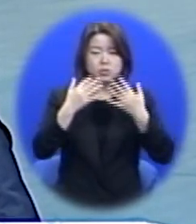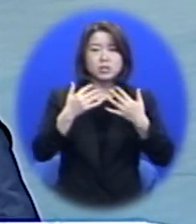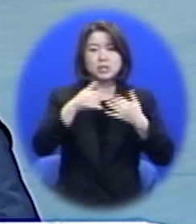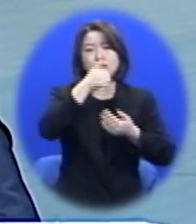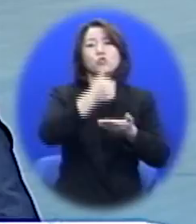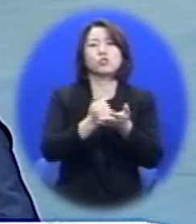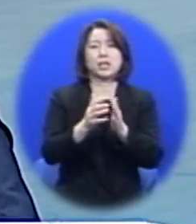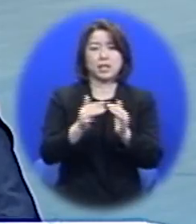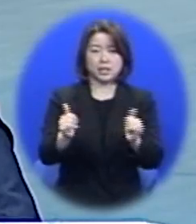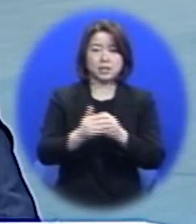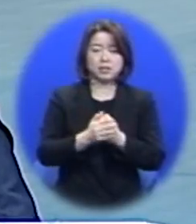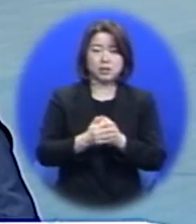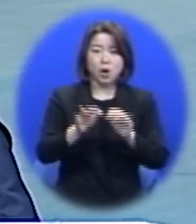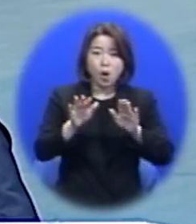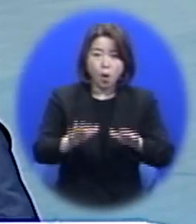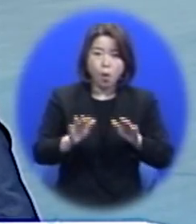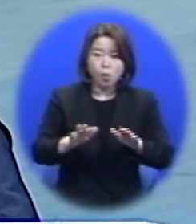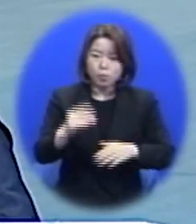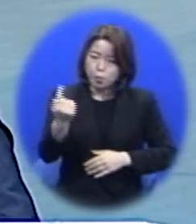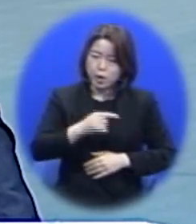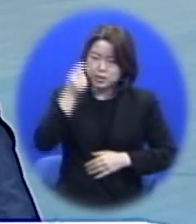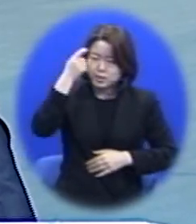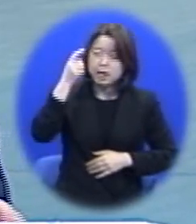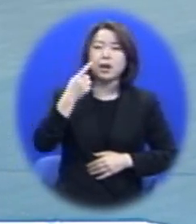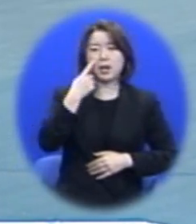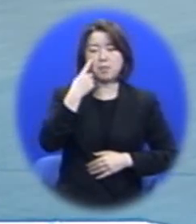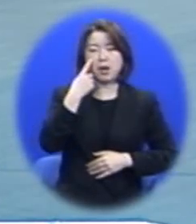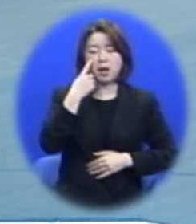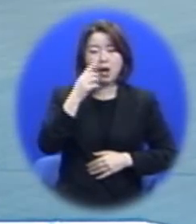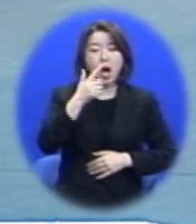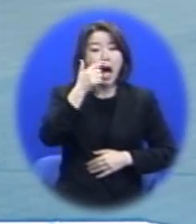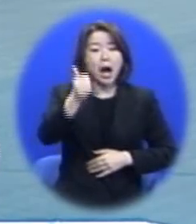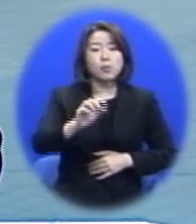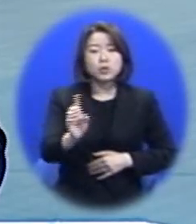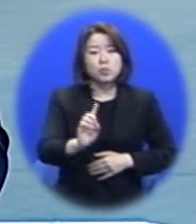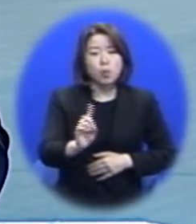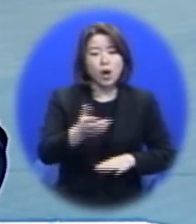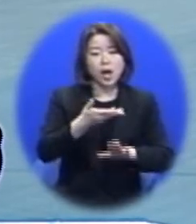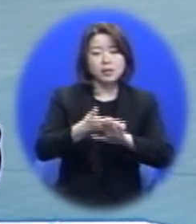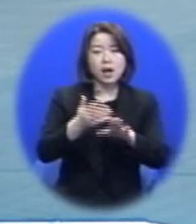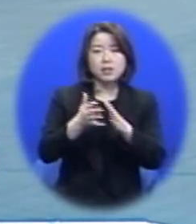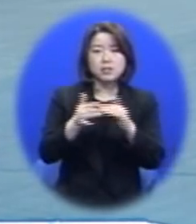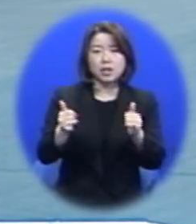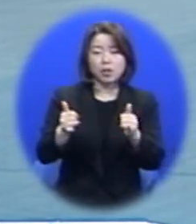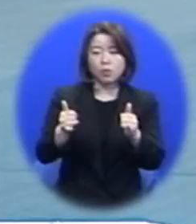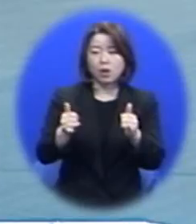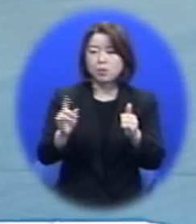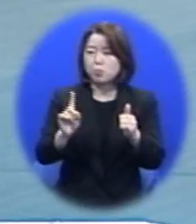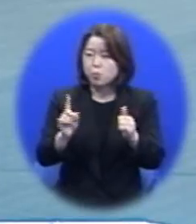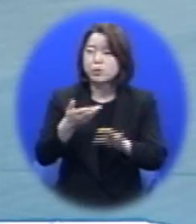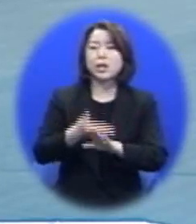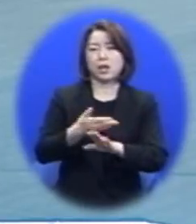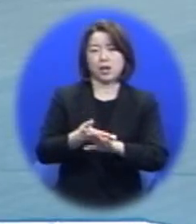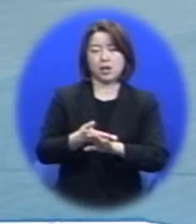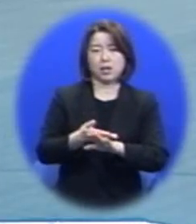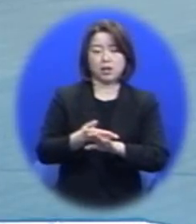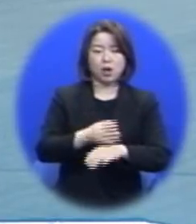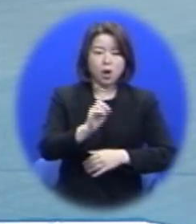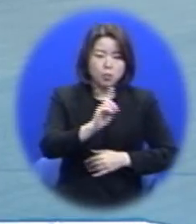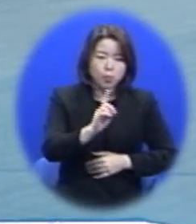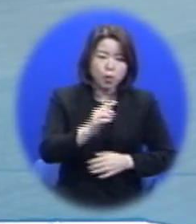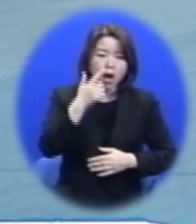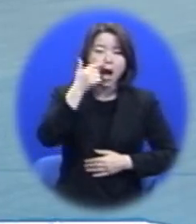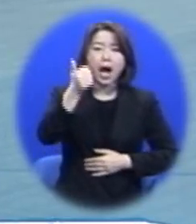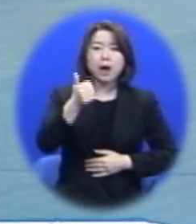범인이었다. 오늘에 와서 생각해 본다. 아버지의 무엇이 다른 사람과 달랐던 것일까? 무엇이